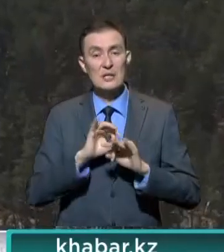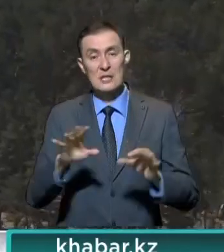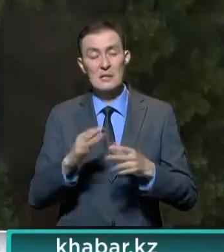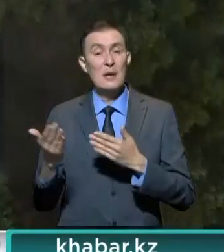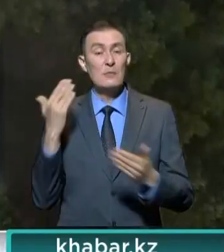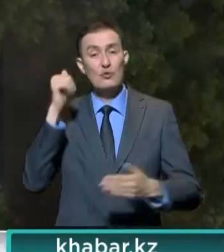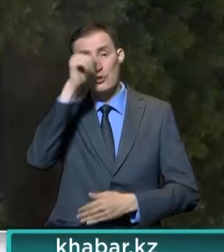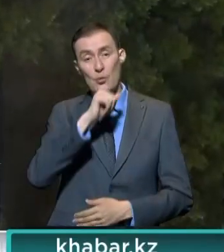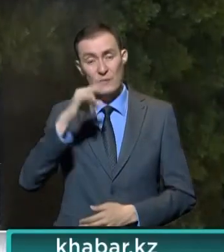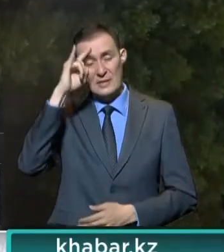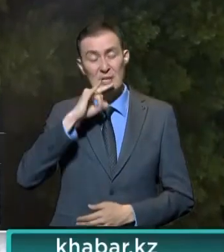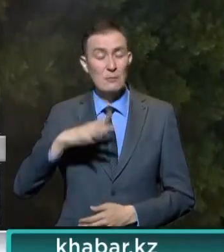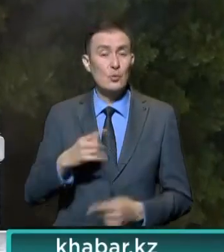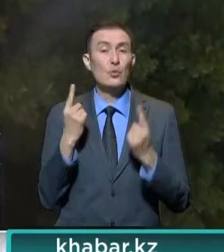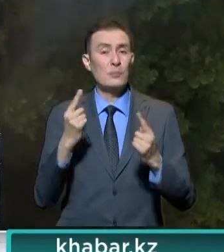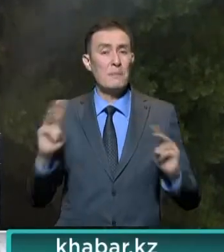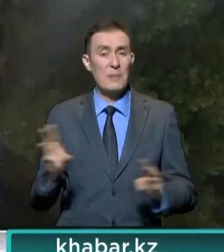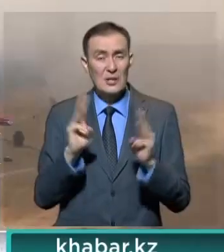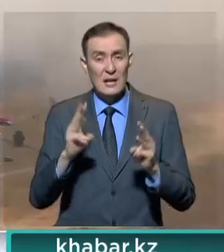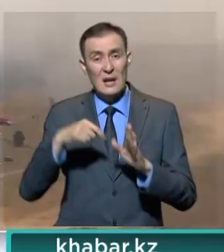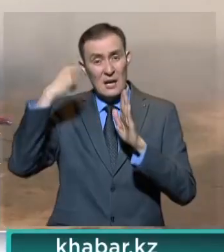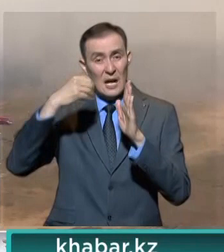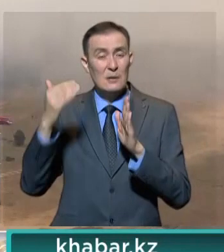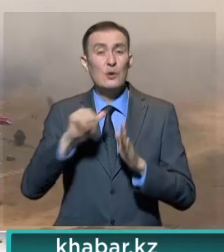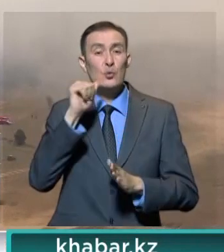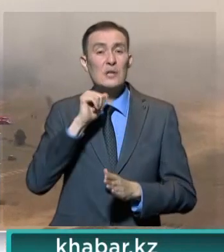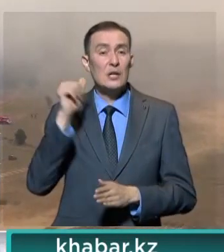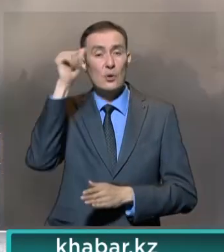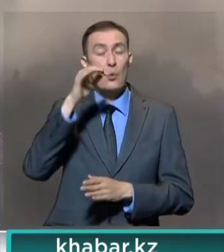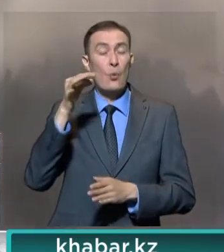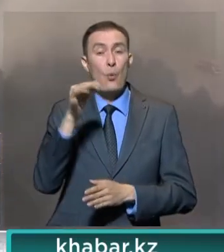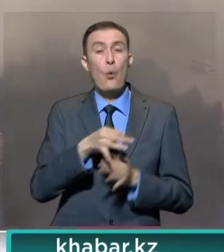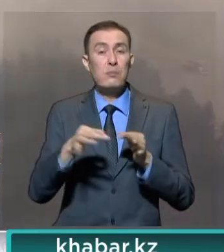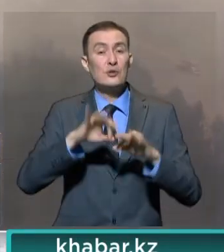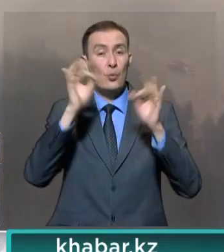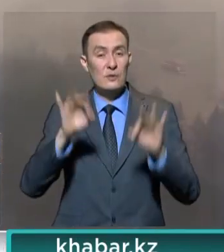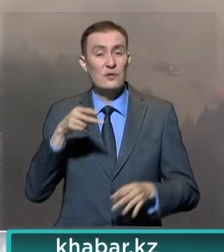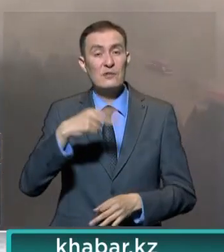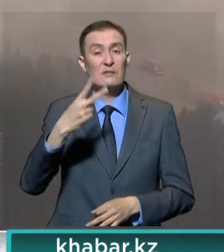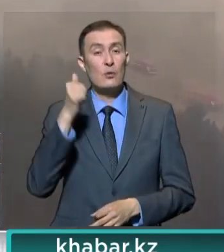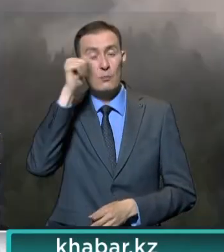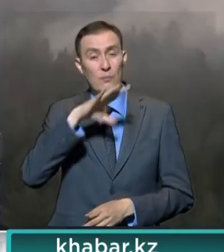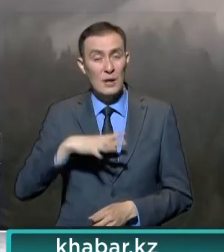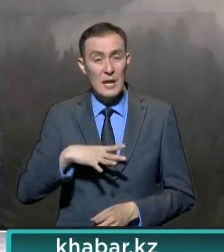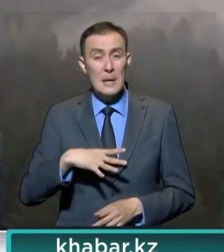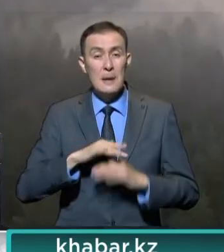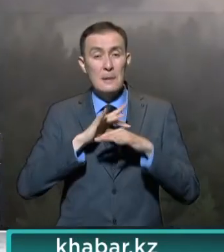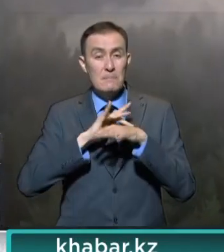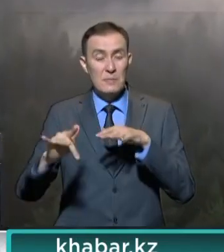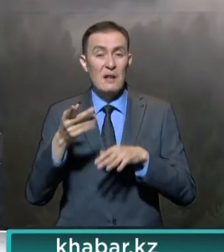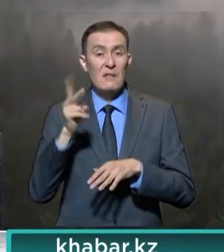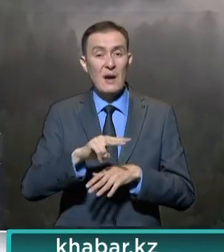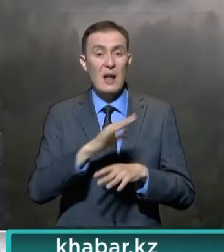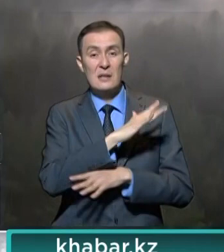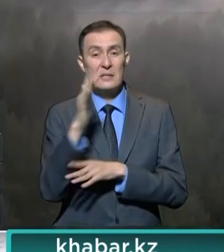Минувший год для Казахстана стал годом крупных пожаров. Это кадры из Костанайской области. Осенью 2022-го там превратились в пепел сразу два